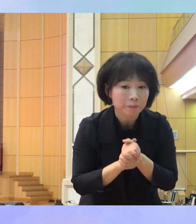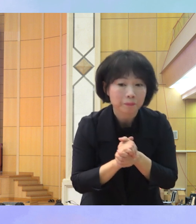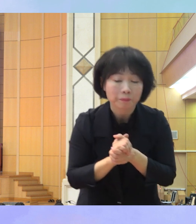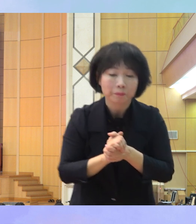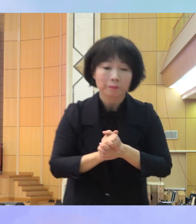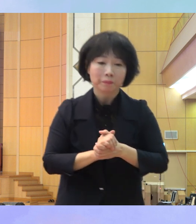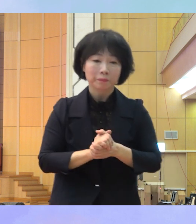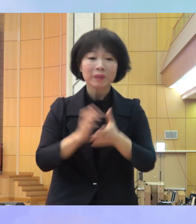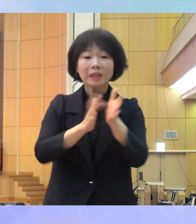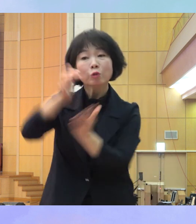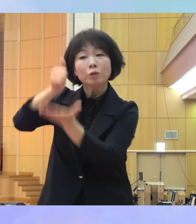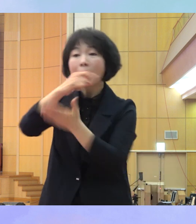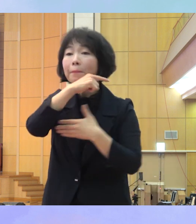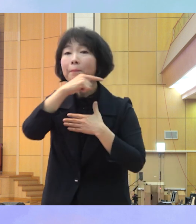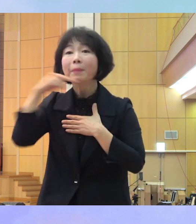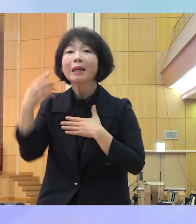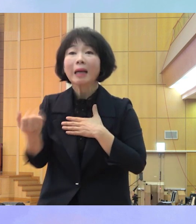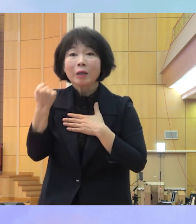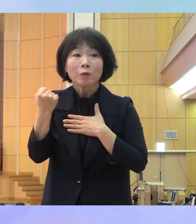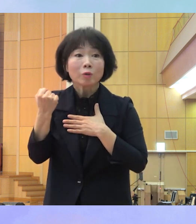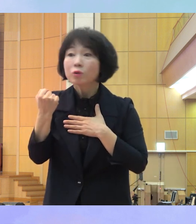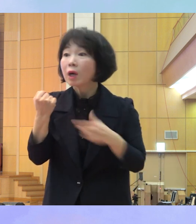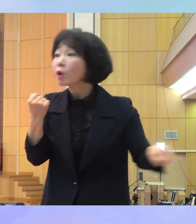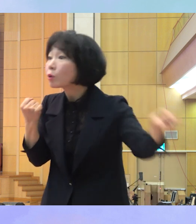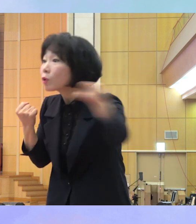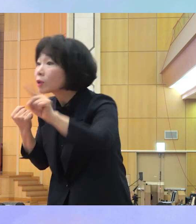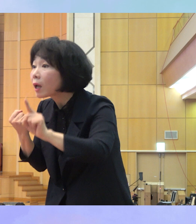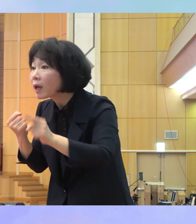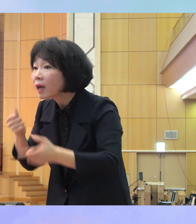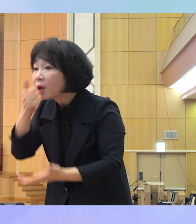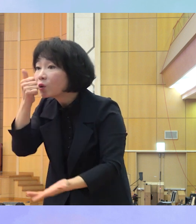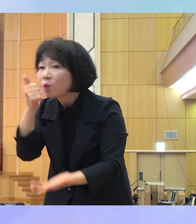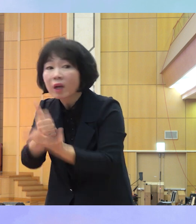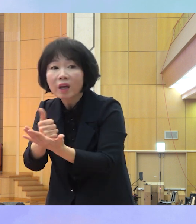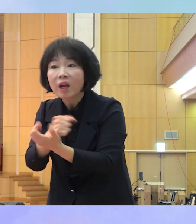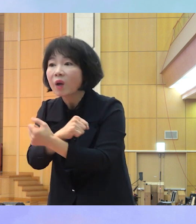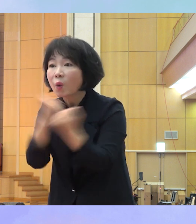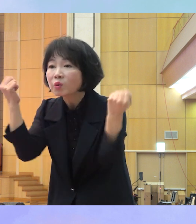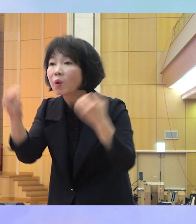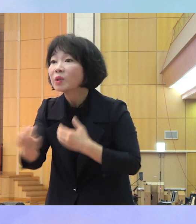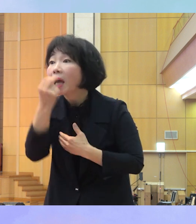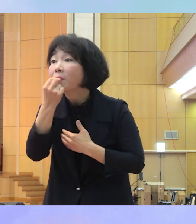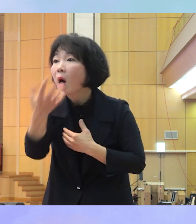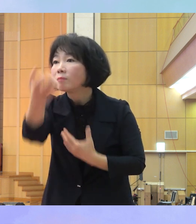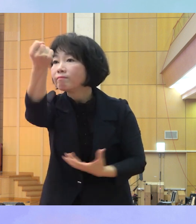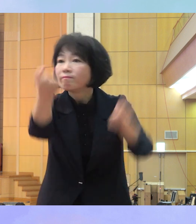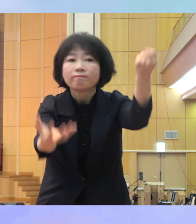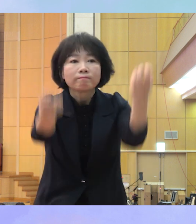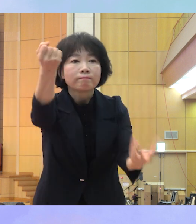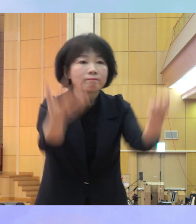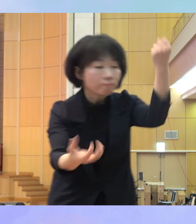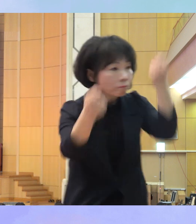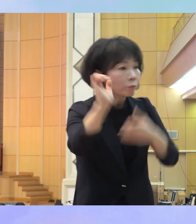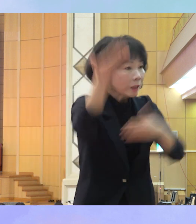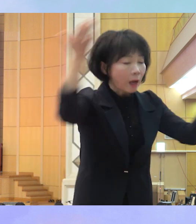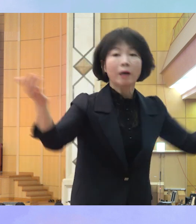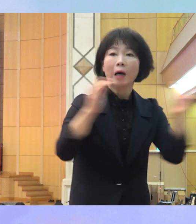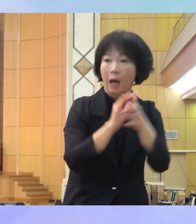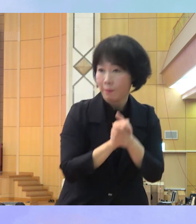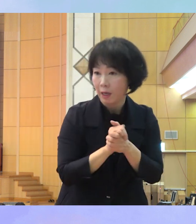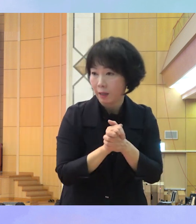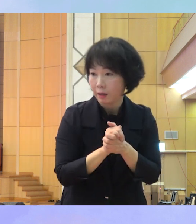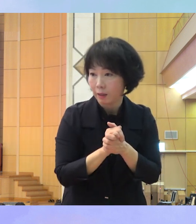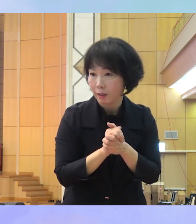성찬식이에요. 유월절 제사에서 그래서 양고기는 먹고 그 피는 문설주에 발랐던 건데,